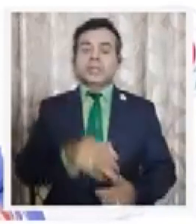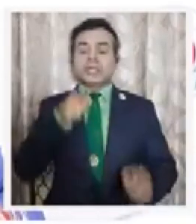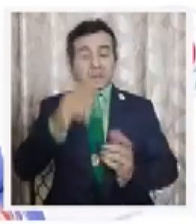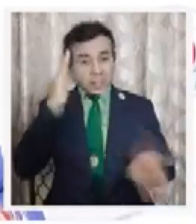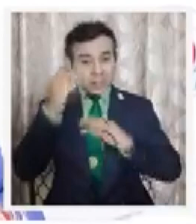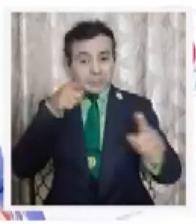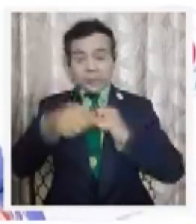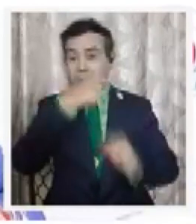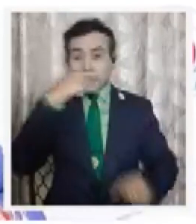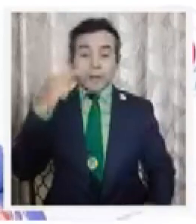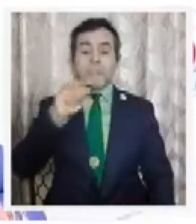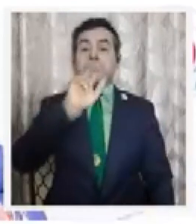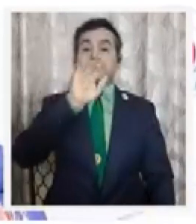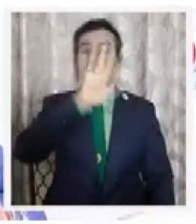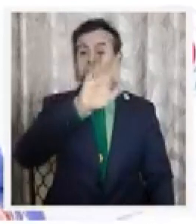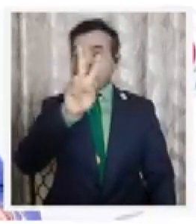1.27%।